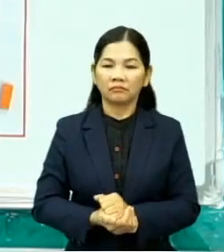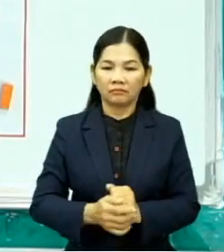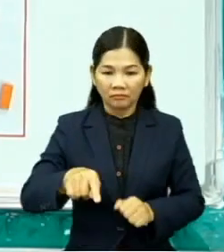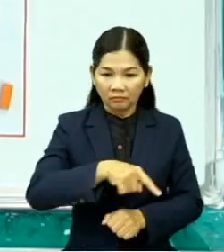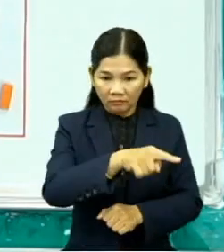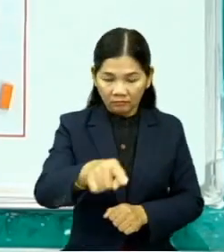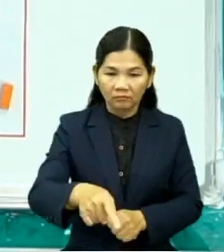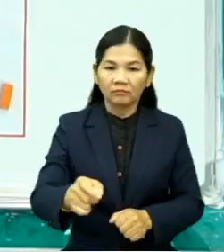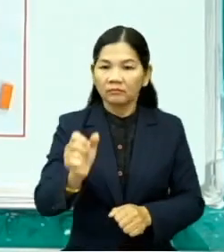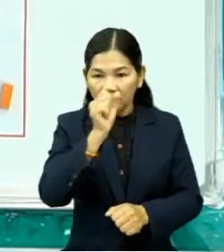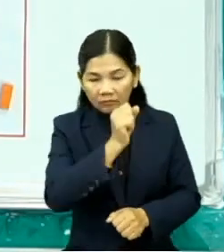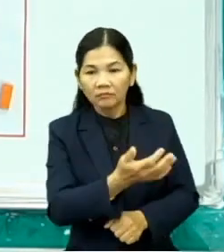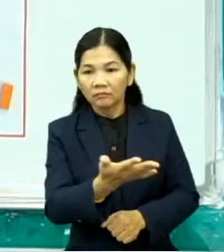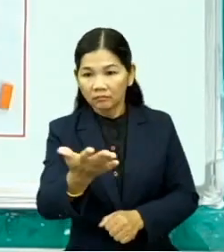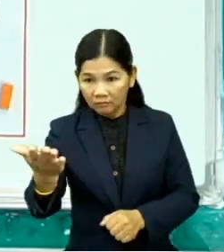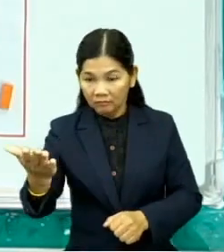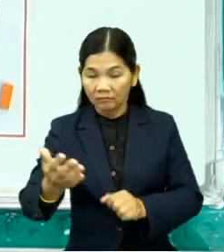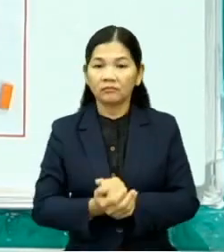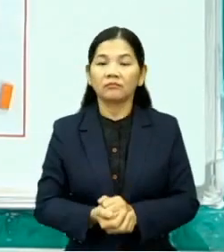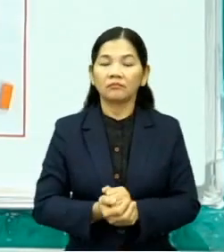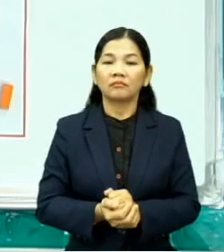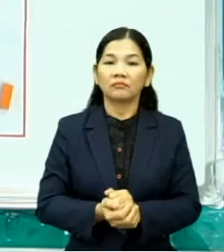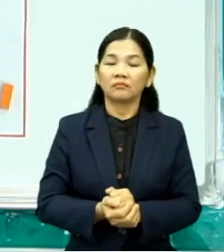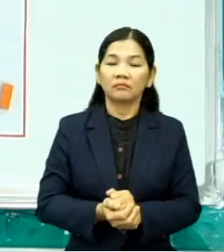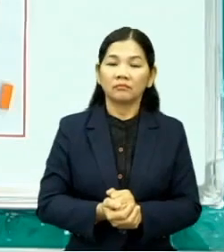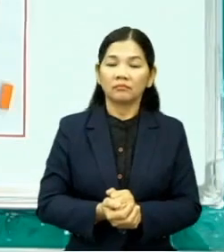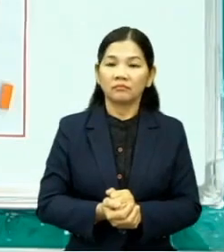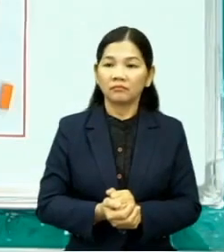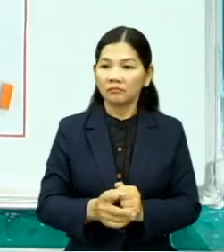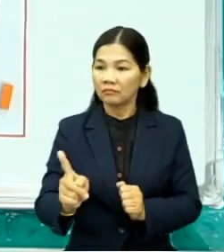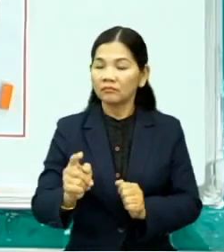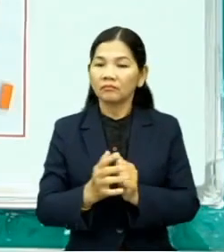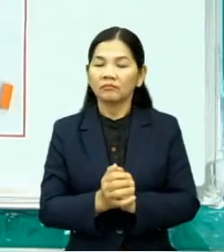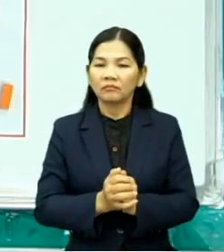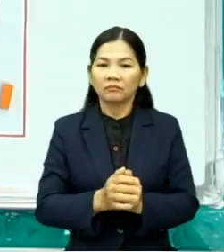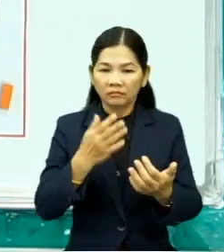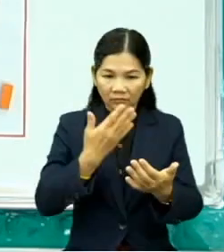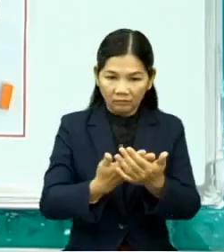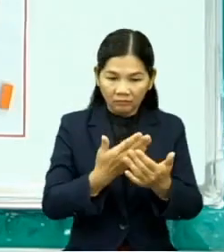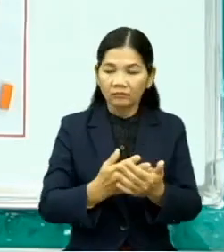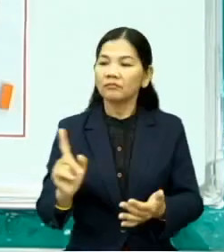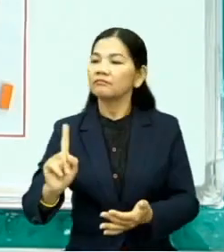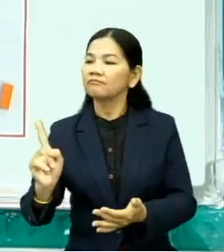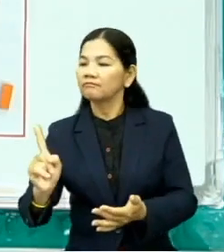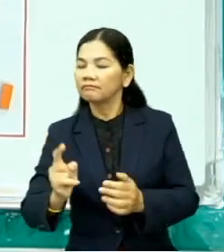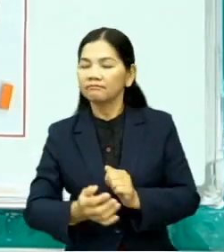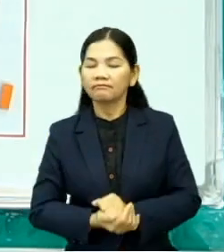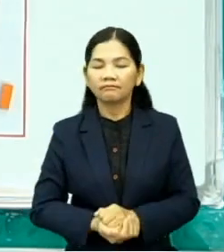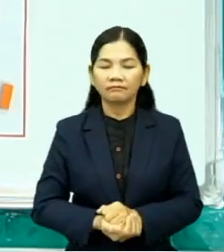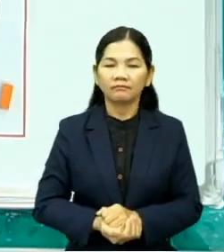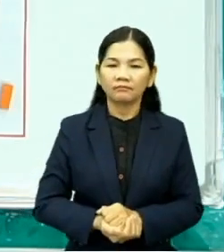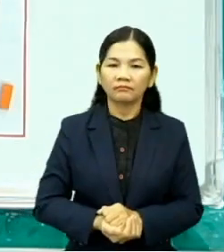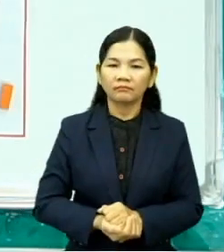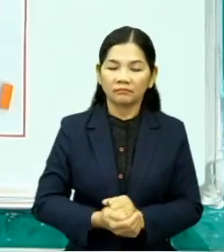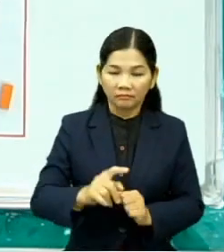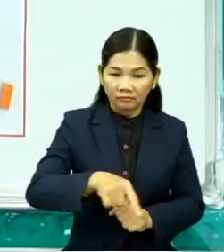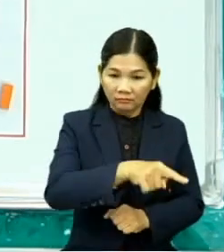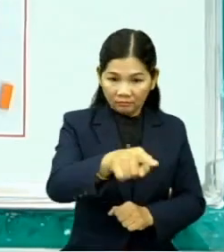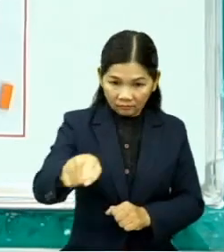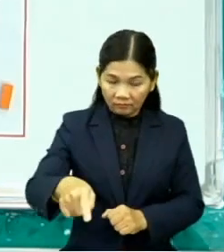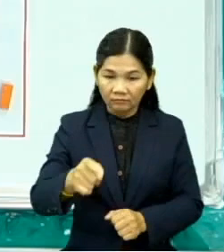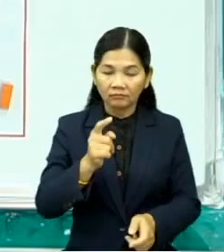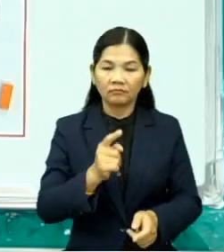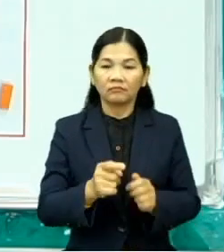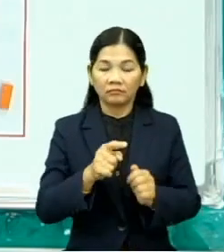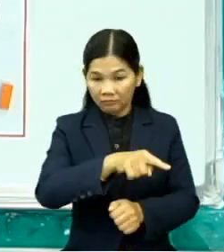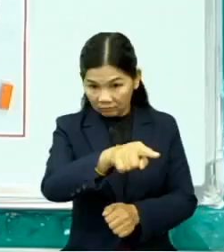phương ở dưới kì bằng cách lãng chả kì bằng cách lãng dọc tam chung mùa này là tới cô chả vùng phương ở dưới ta